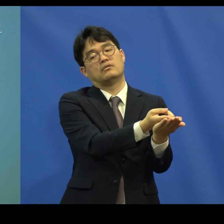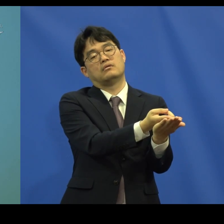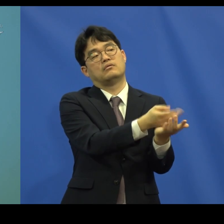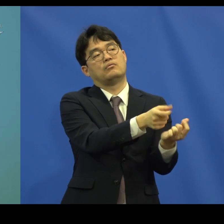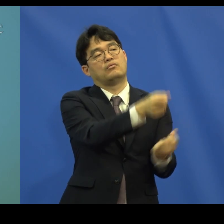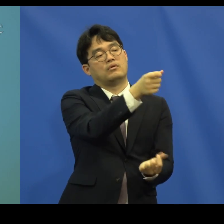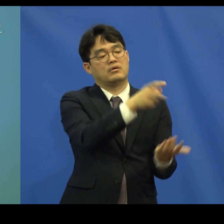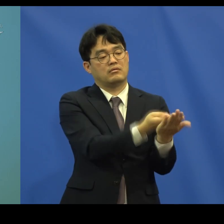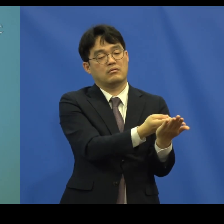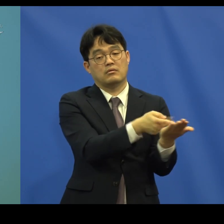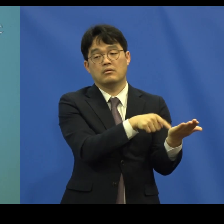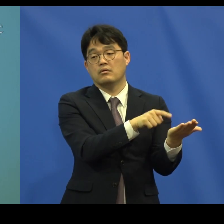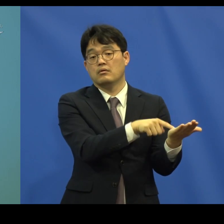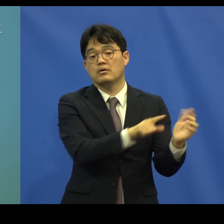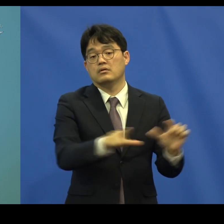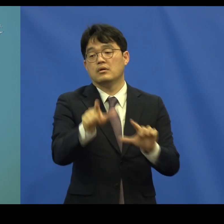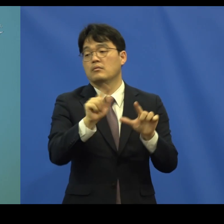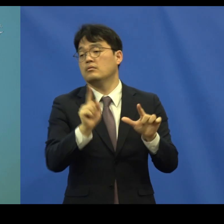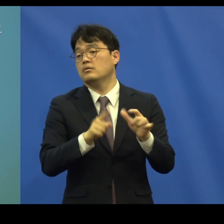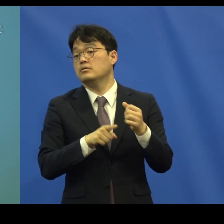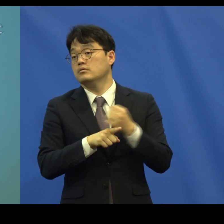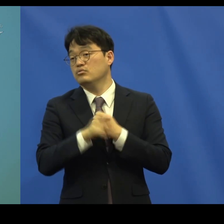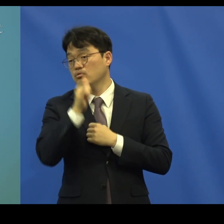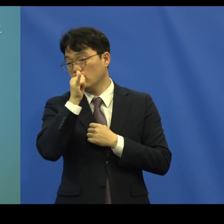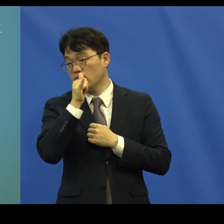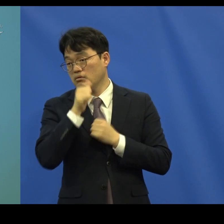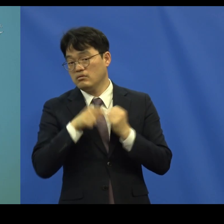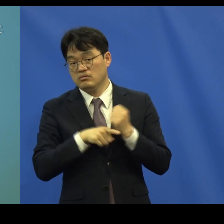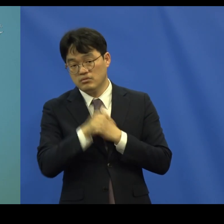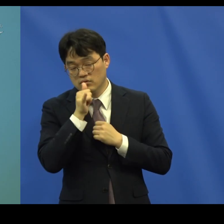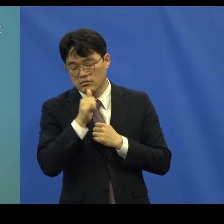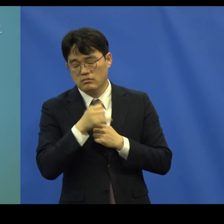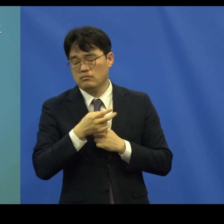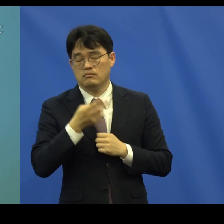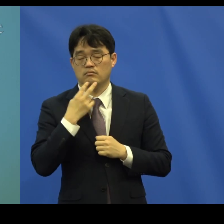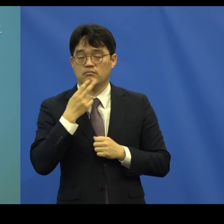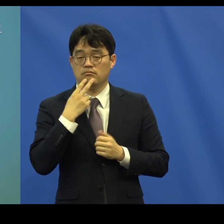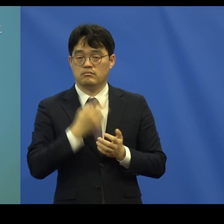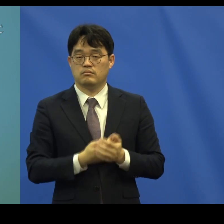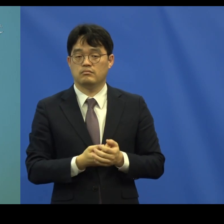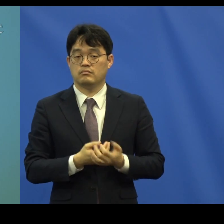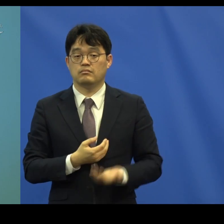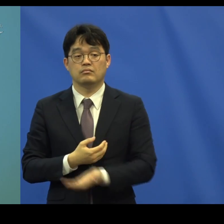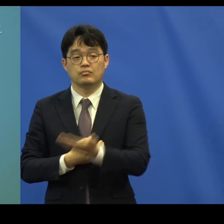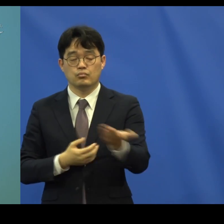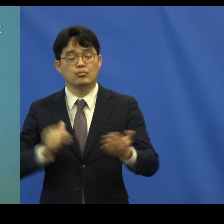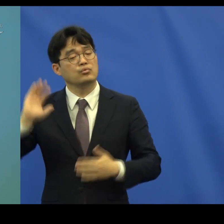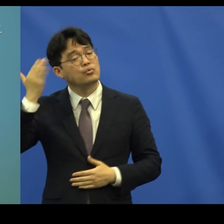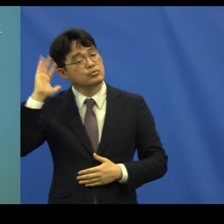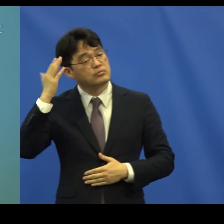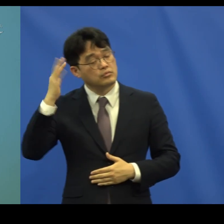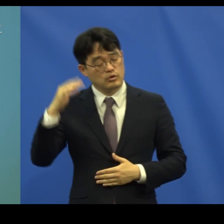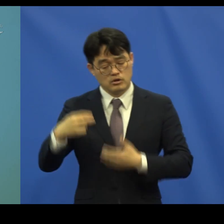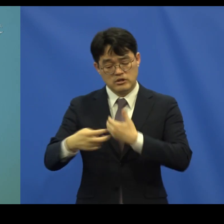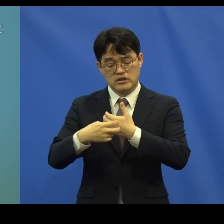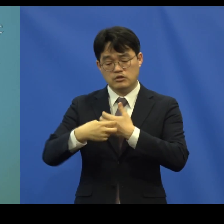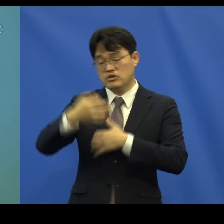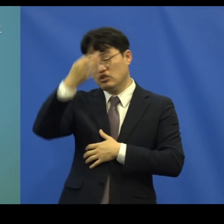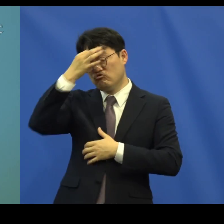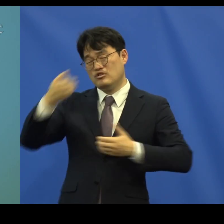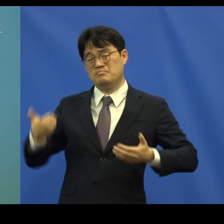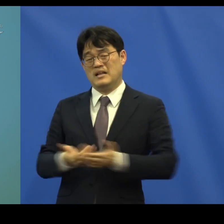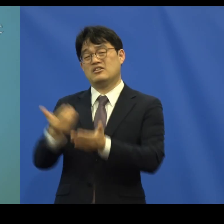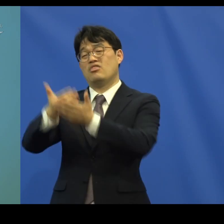인해서 이 질이 낮은 수명의 연장이 많이 돼요. 옛날 같으면 벌써 돌아가셨는데